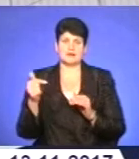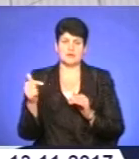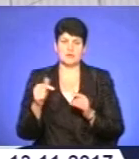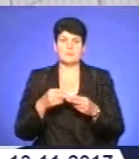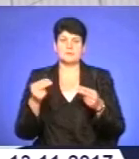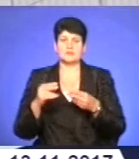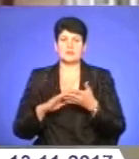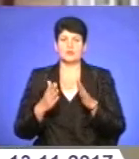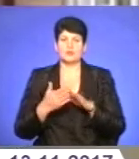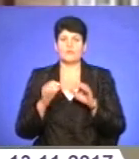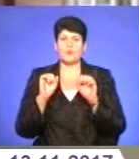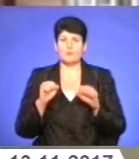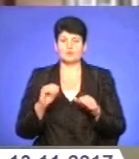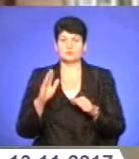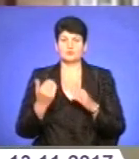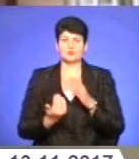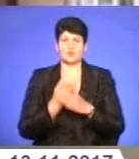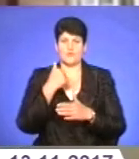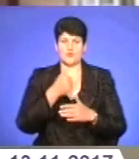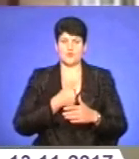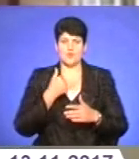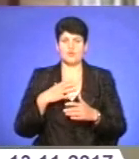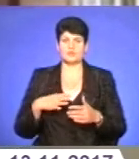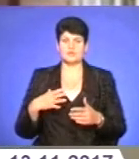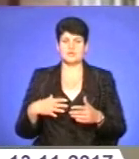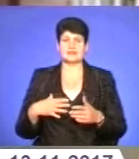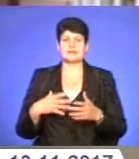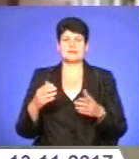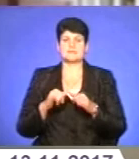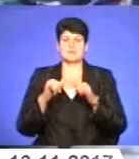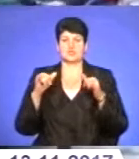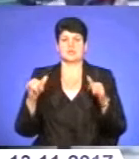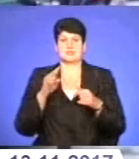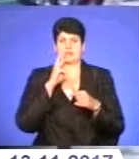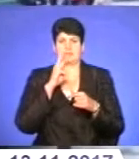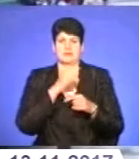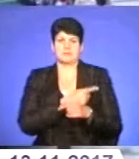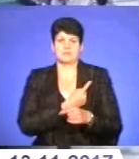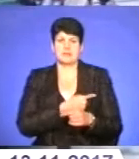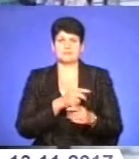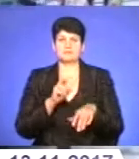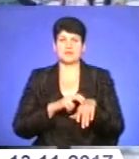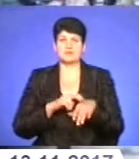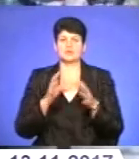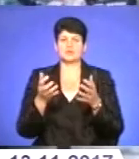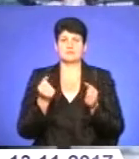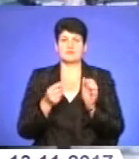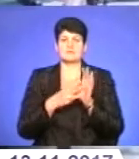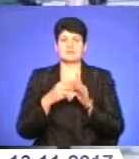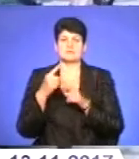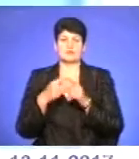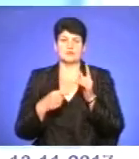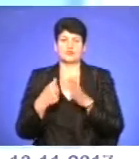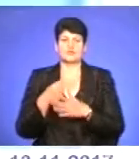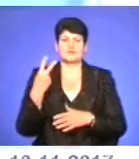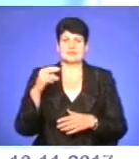договір з сімейним лікарем можна буде уже з нового року. Очікують зростання заробітних плат медиків. Лікар отримуватиме від 8,5 до